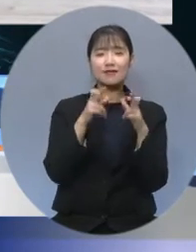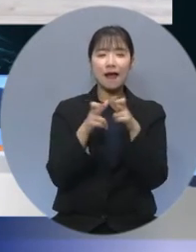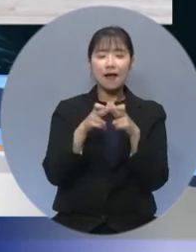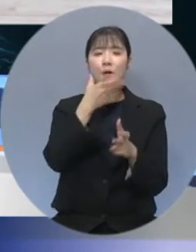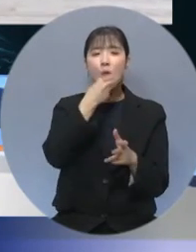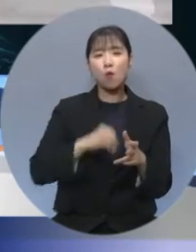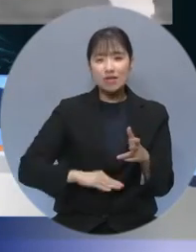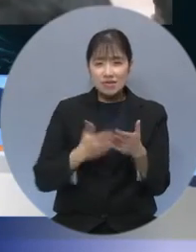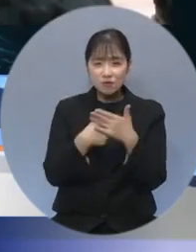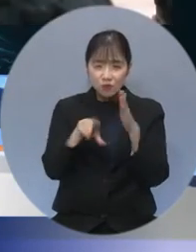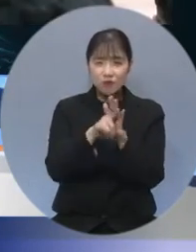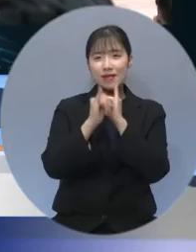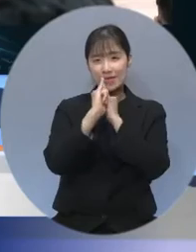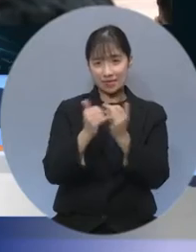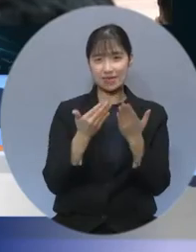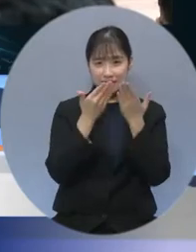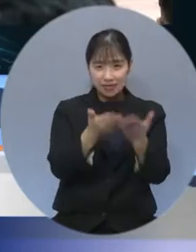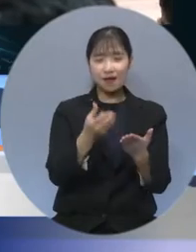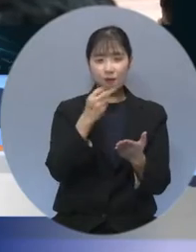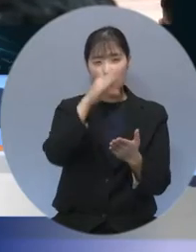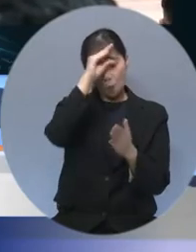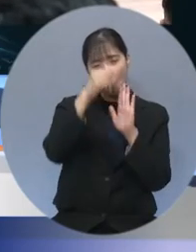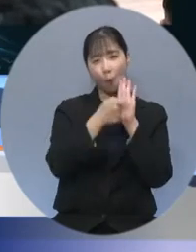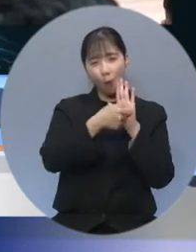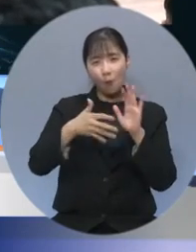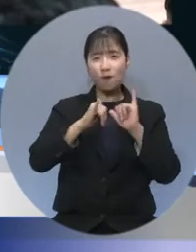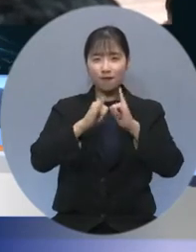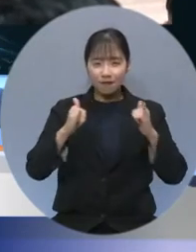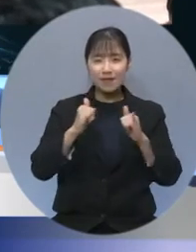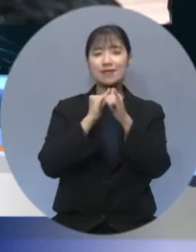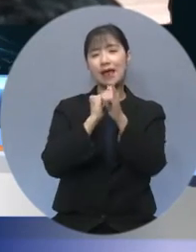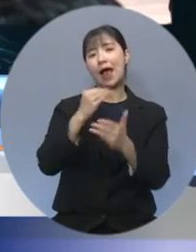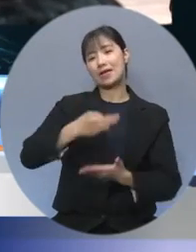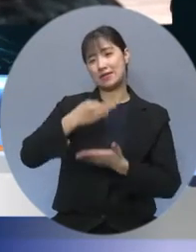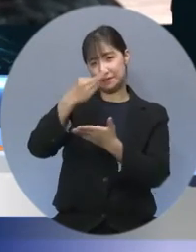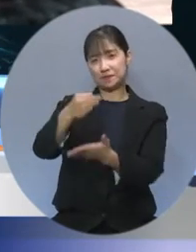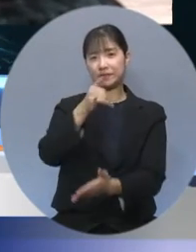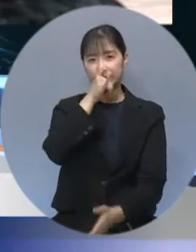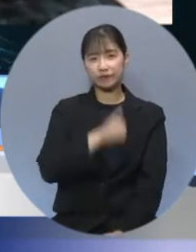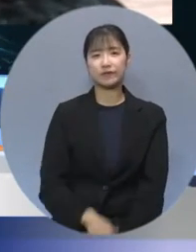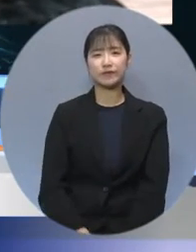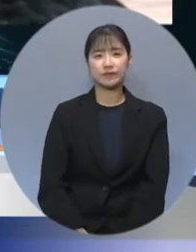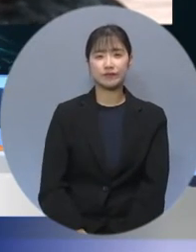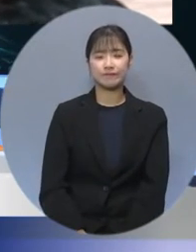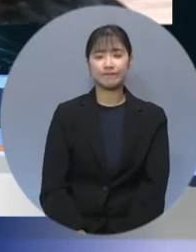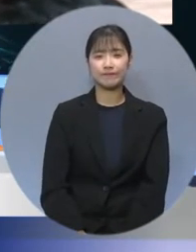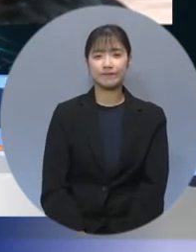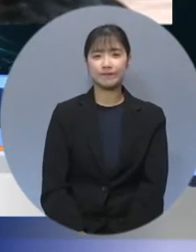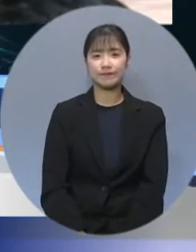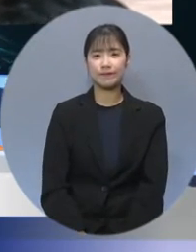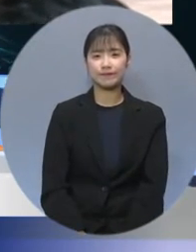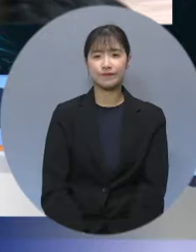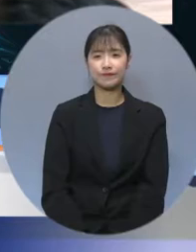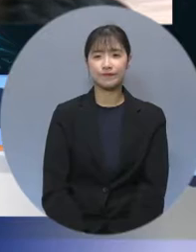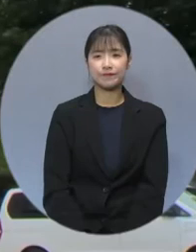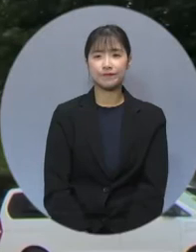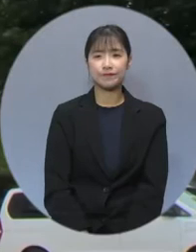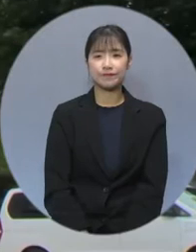대한 시상과 함께 모범 학생들에 대한 장학금 전달식도 이뤄졌는데요. 최정은 기자가